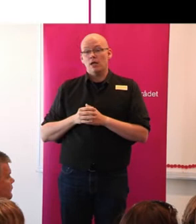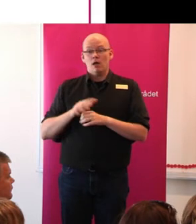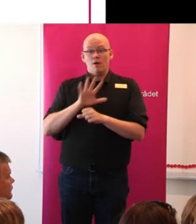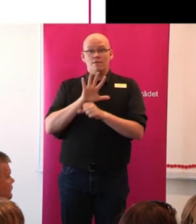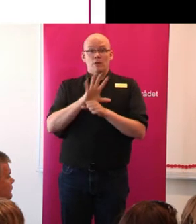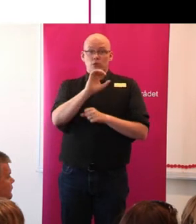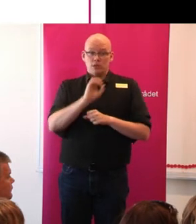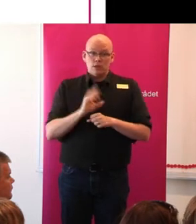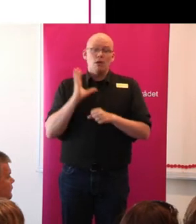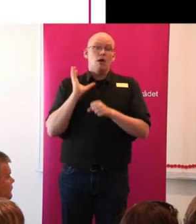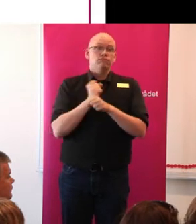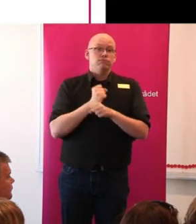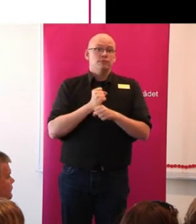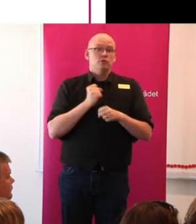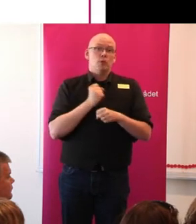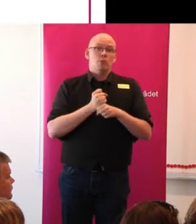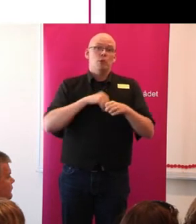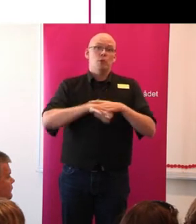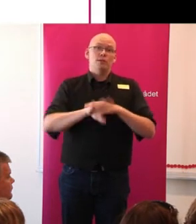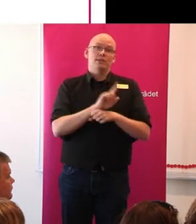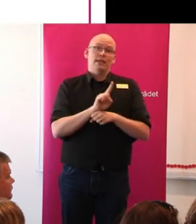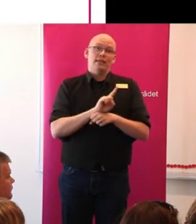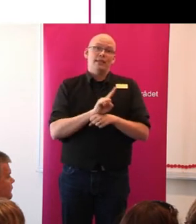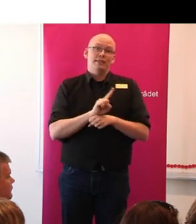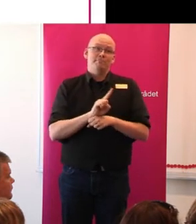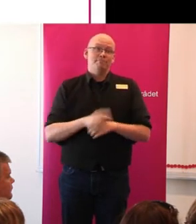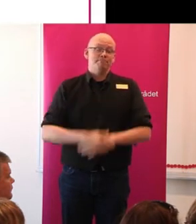15% har också hittat jobb under den här tiden.